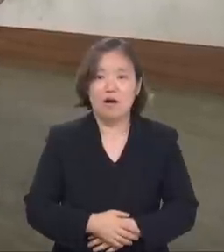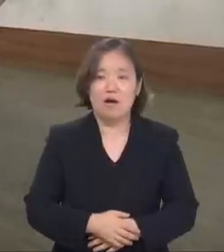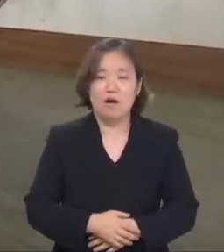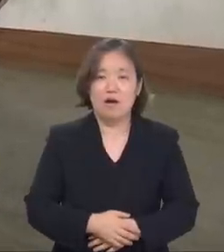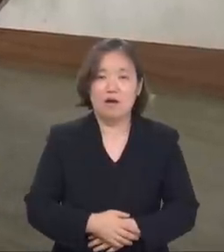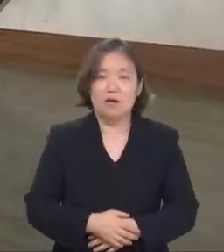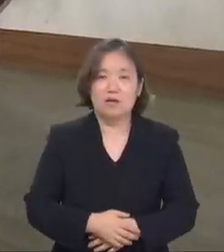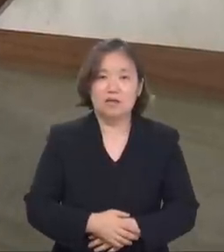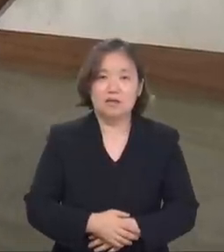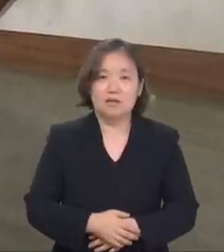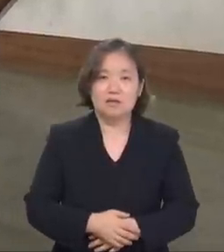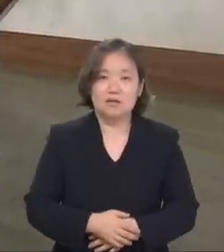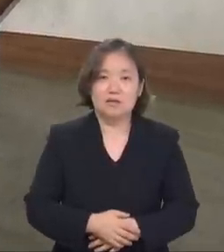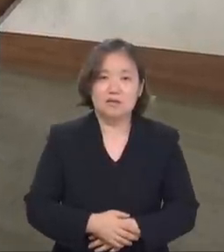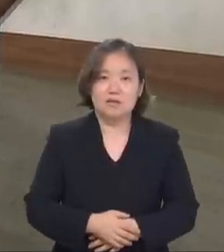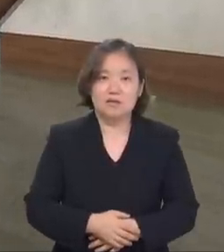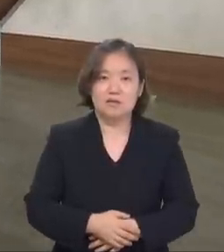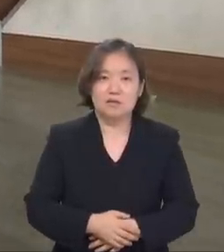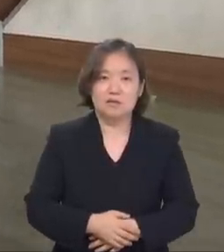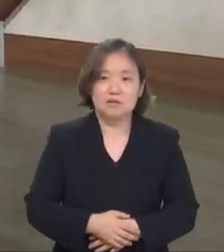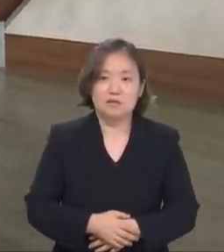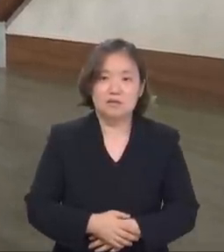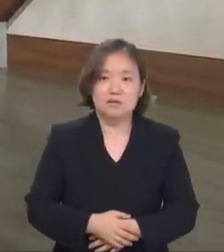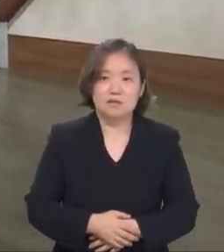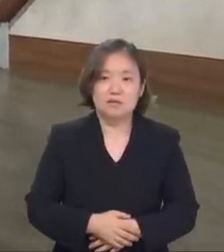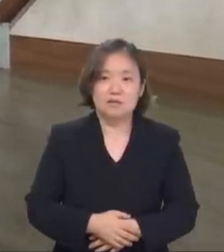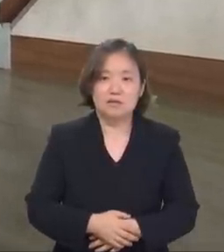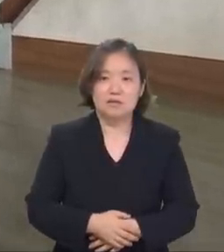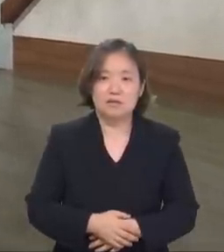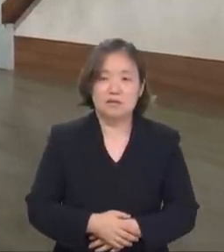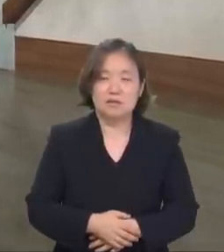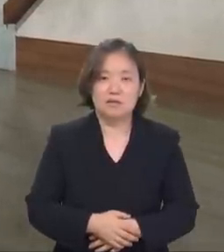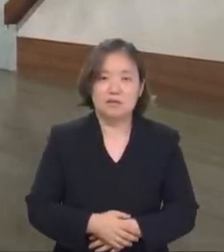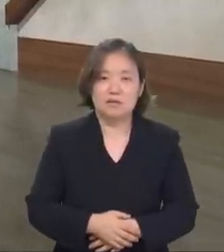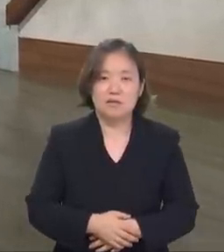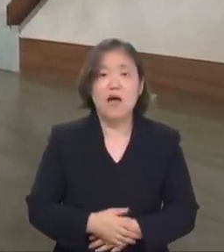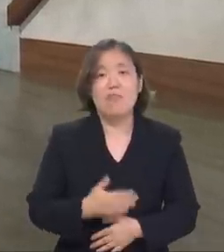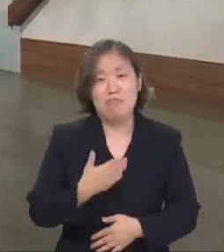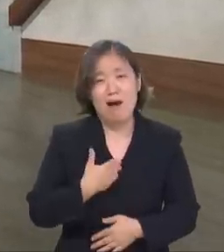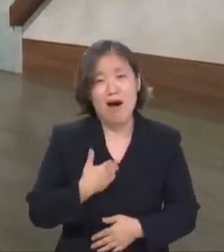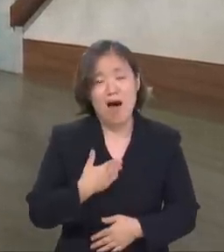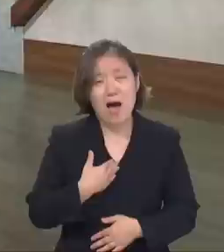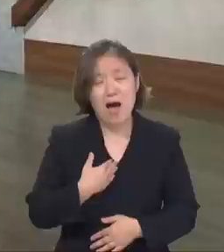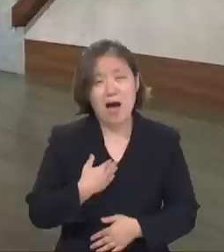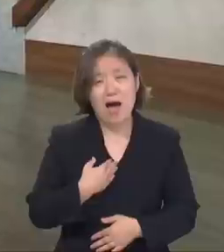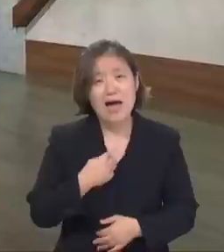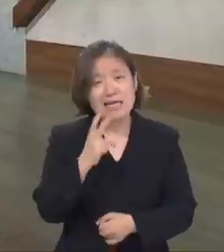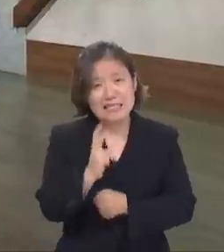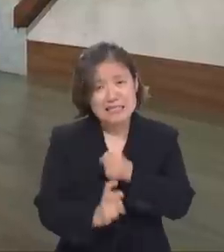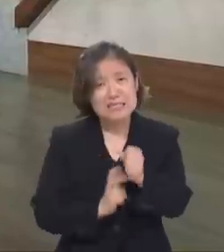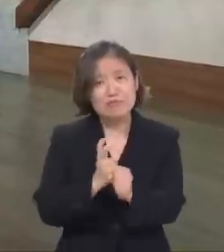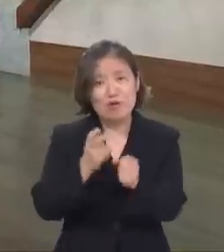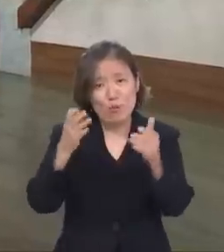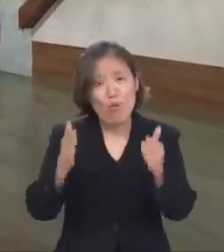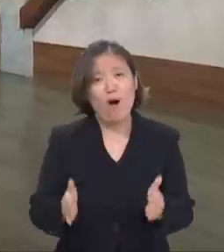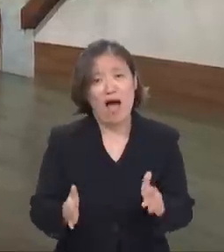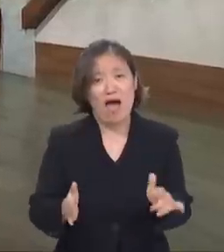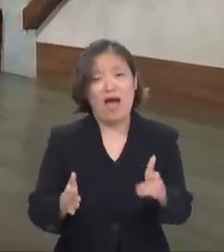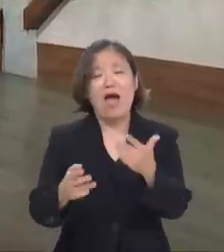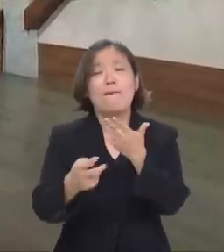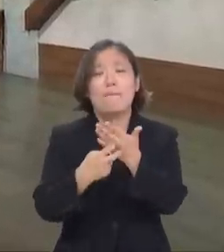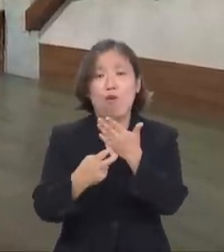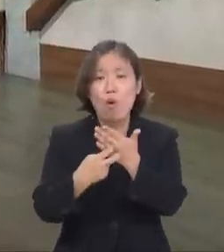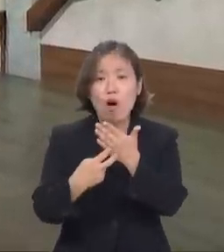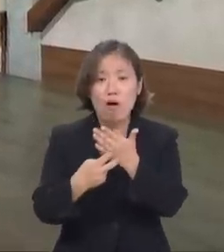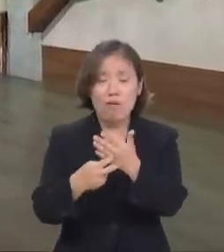의사 선생님이 하신 말씀이 내가 20년이 넘게 의사 생활을 하면서